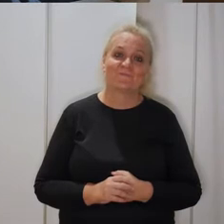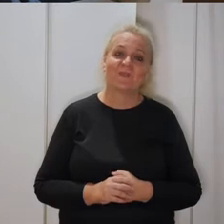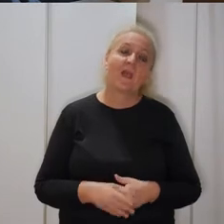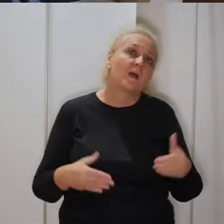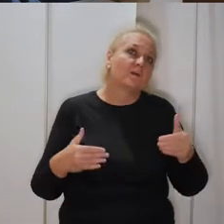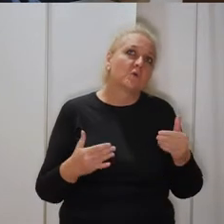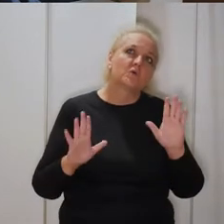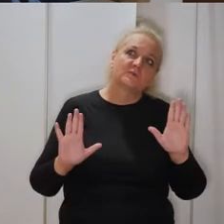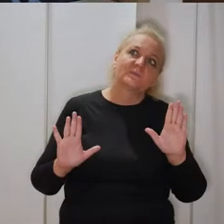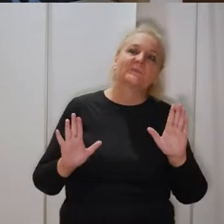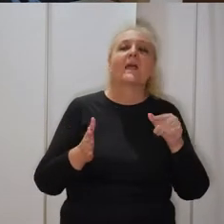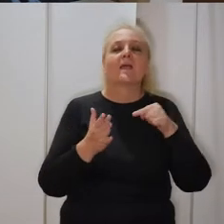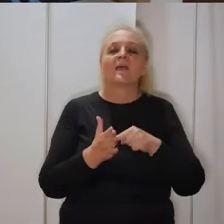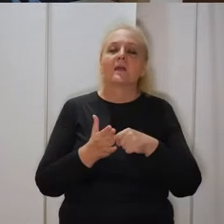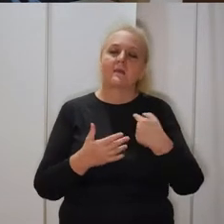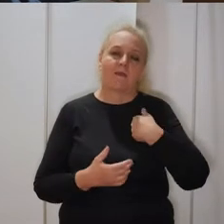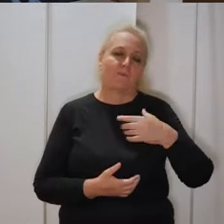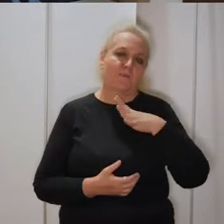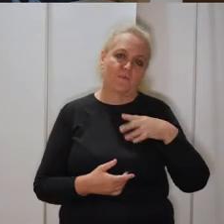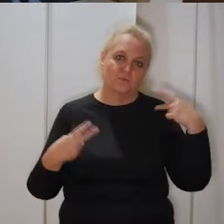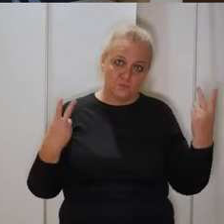A może tak, szukałam pewnej